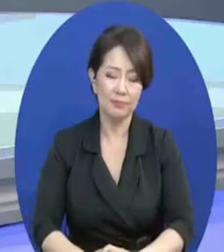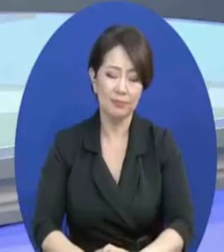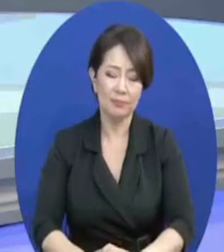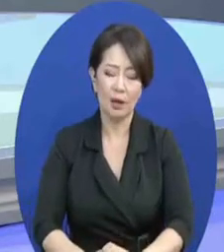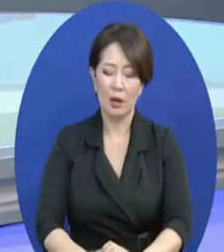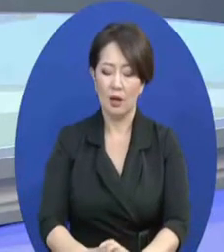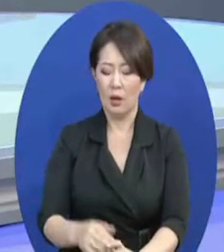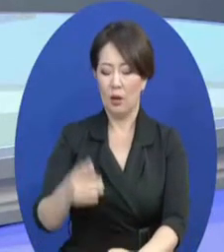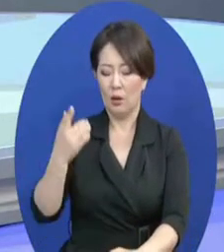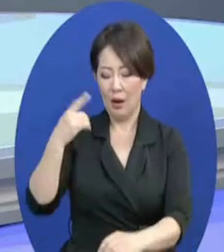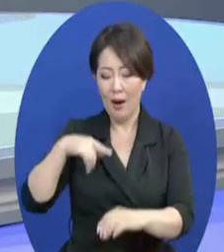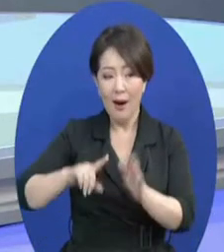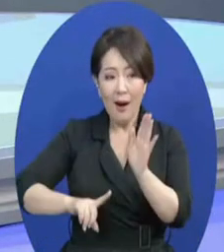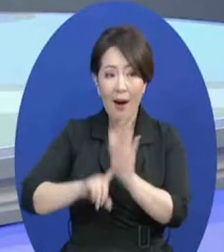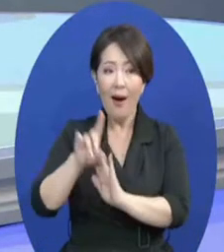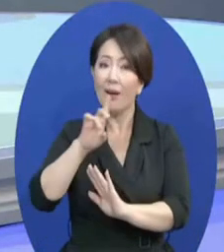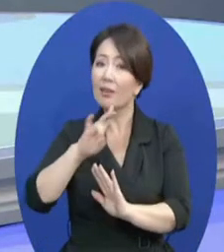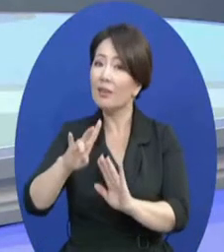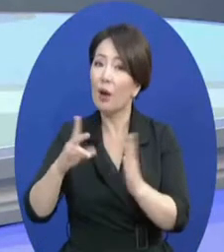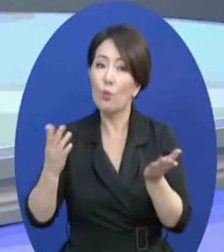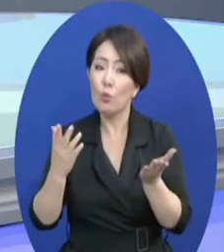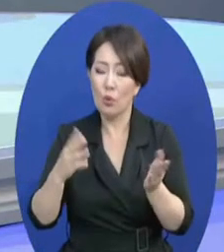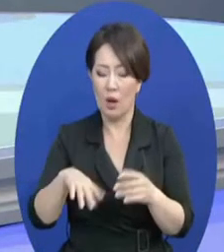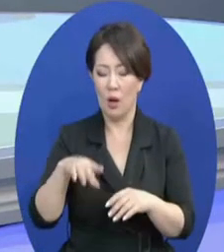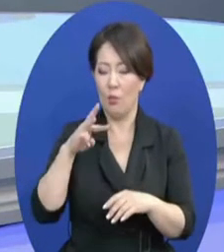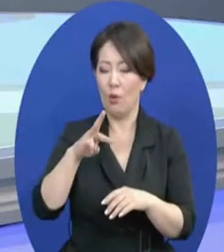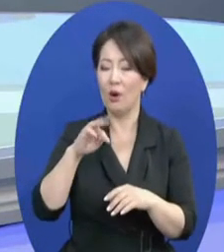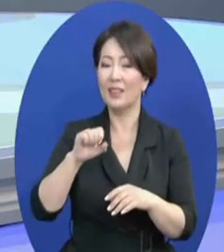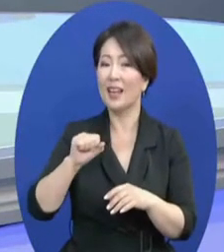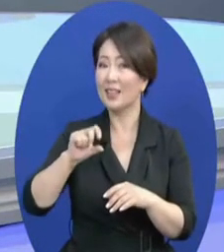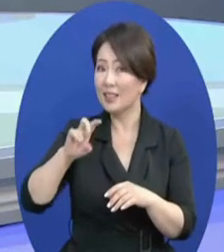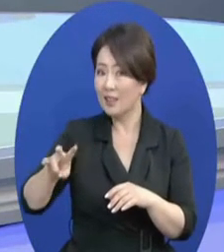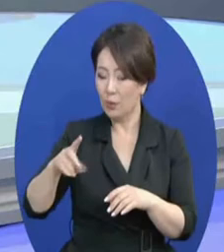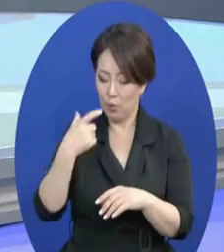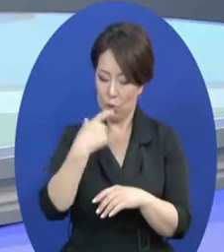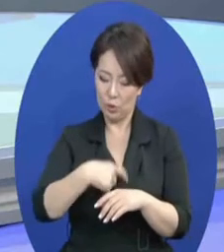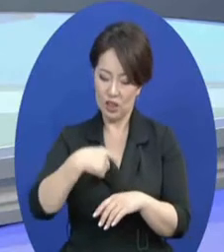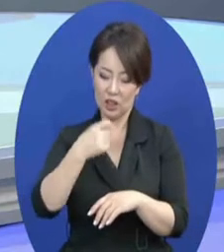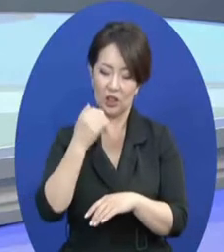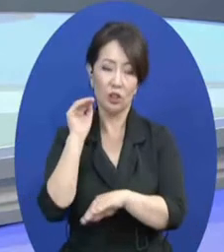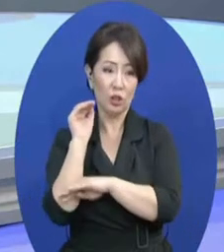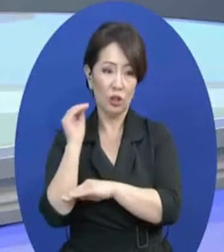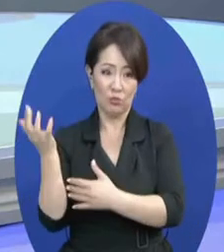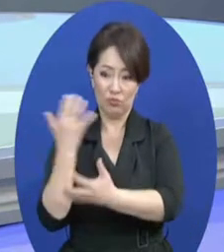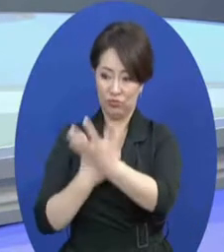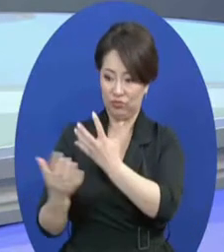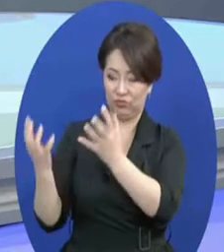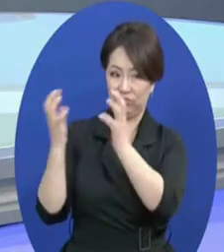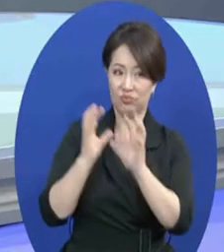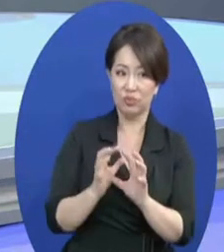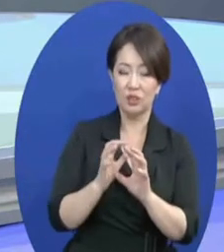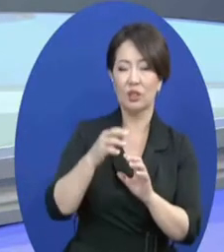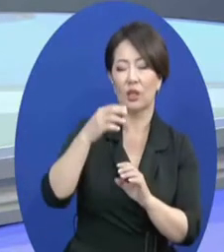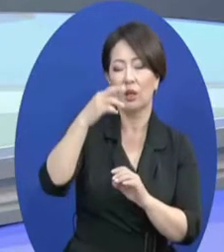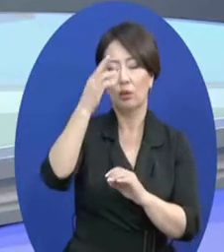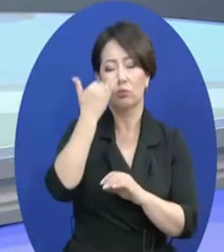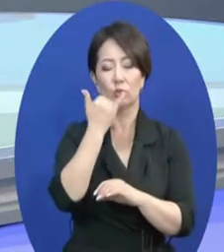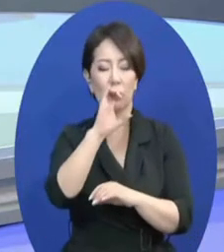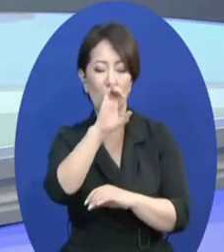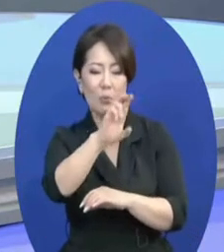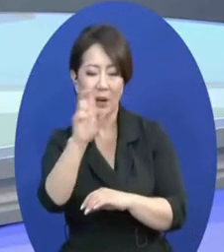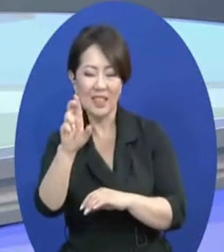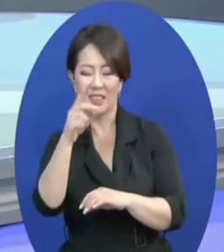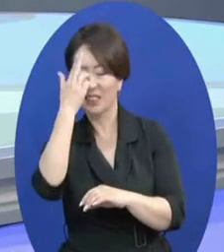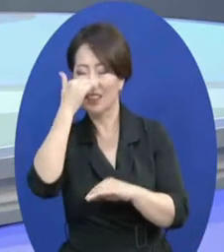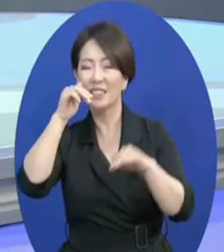Улс төрийн өвөг хүчин Монгол Ардын намын 100 жил эх оромчдын гүн өдөр уламжил ёсоор тус намын удирдлаг гишүүдийн төлөөлөл Сүхбаатар болон Чингис хааны өшөөнд цэцэг өргөж хүнд